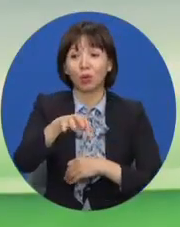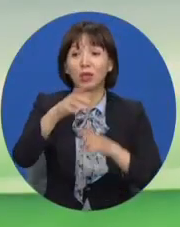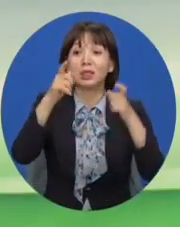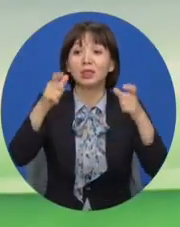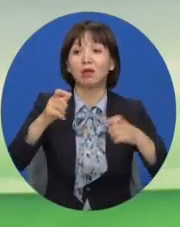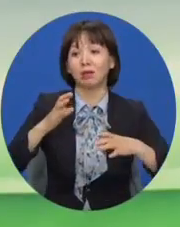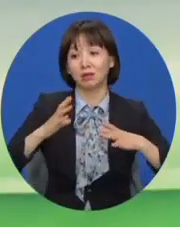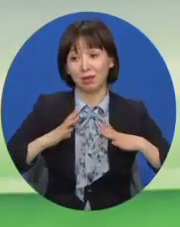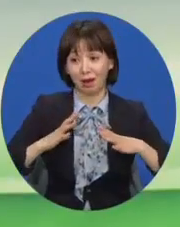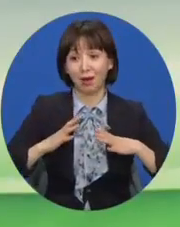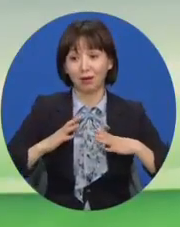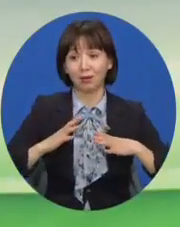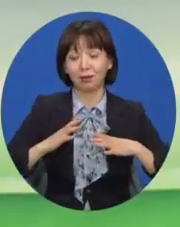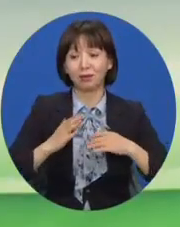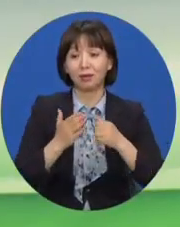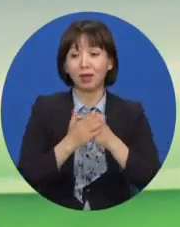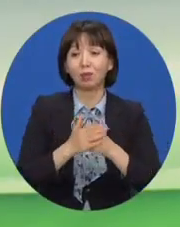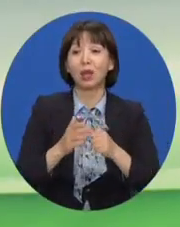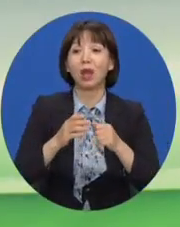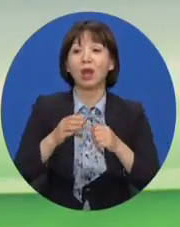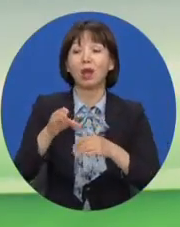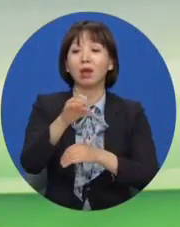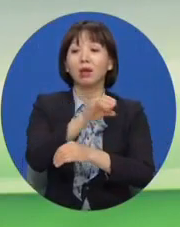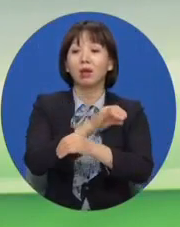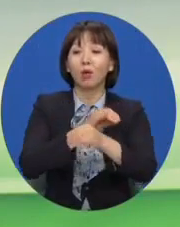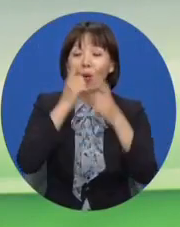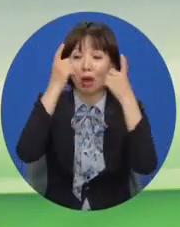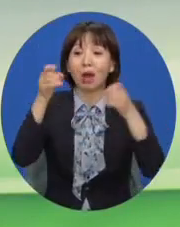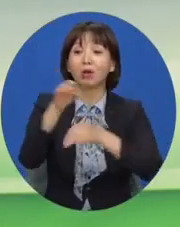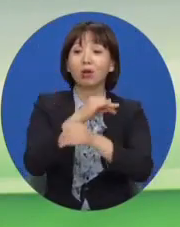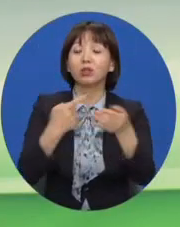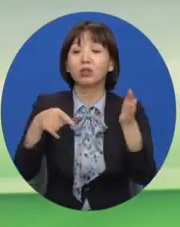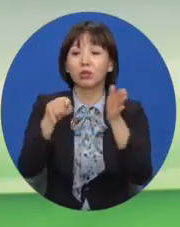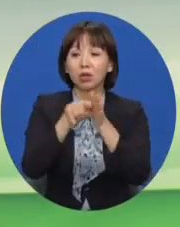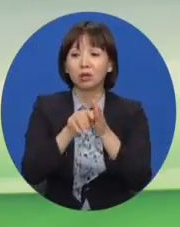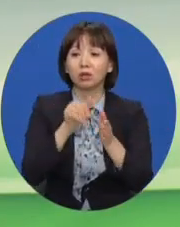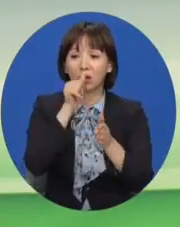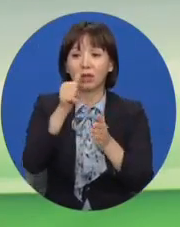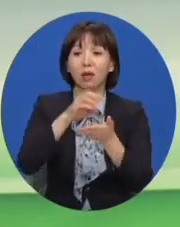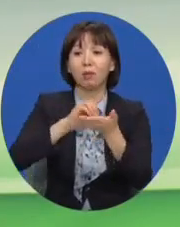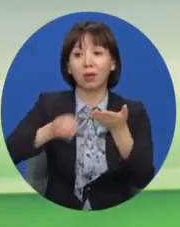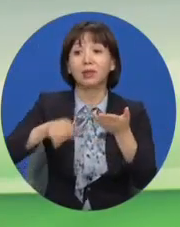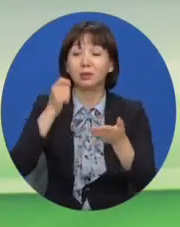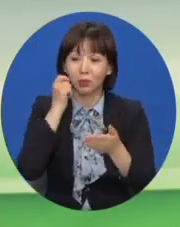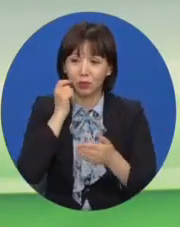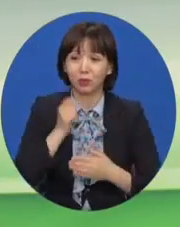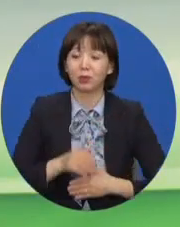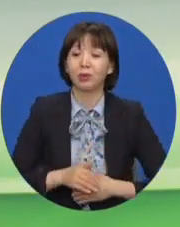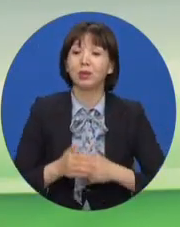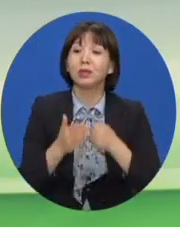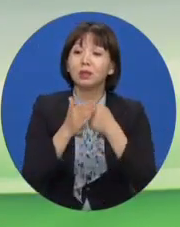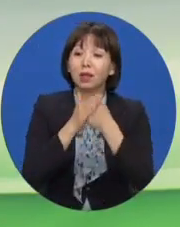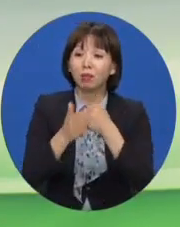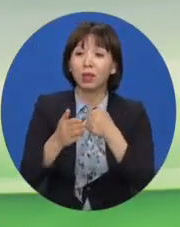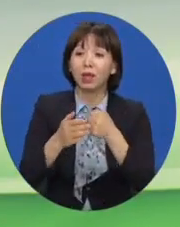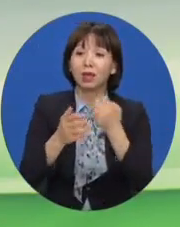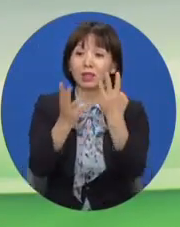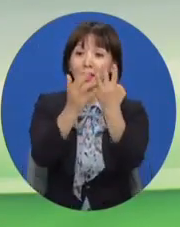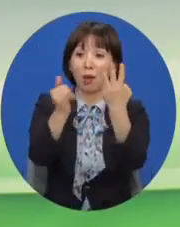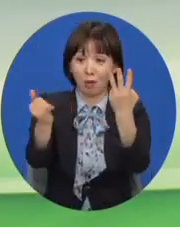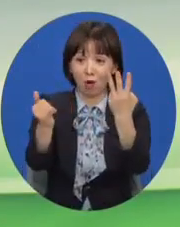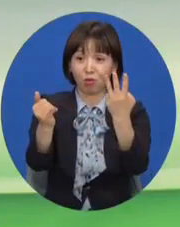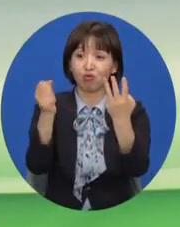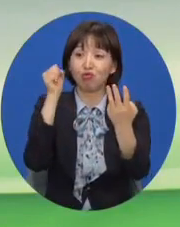자랑이죠. 그래서 이 관광은 특히 경제를 위해서라도 절대 빼놓을 수 없는 분야라고 생각이 됩니다. 자, 그래서 세 분